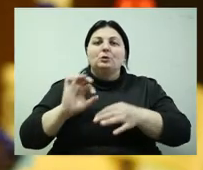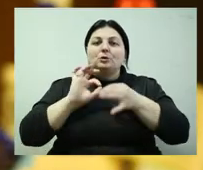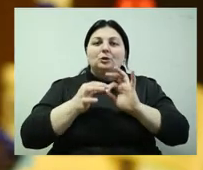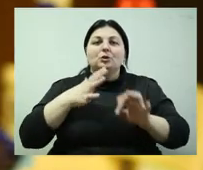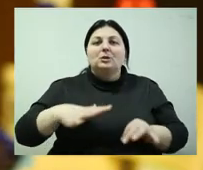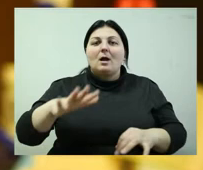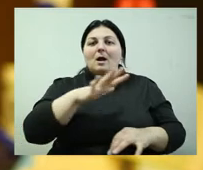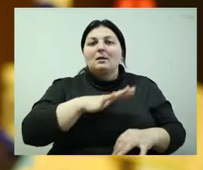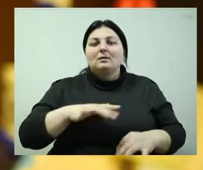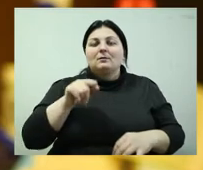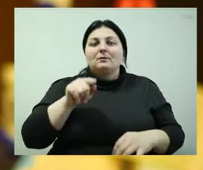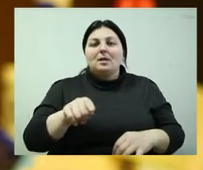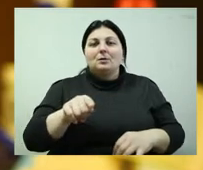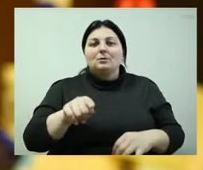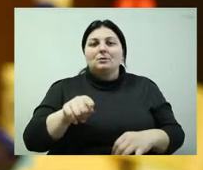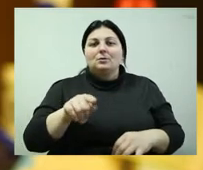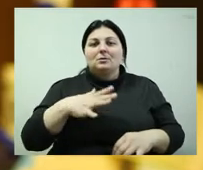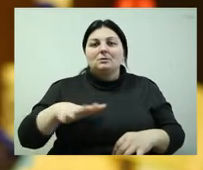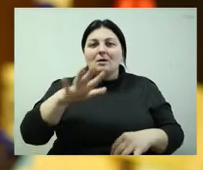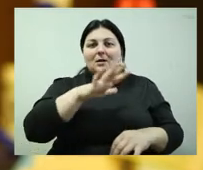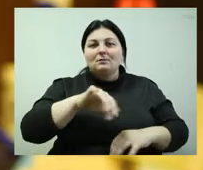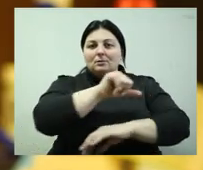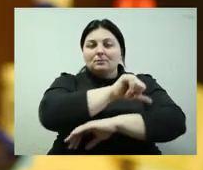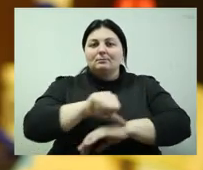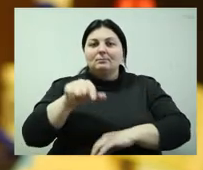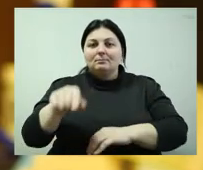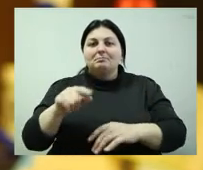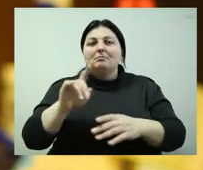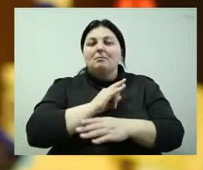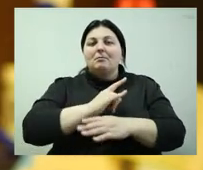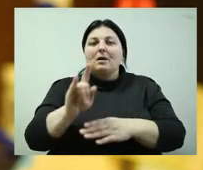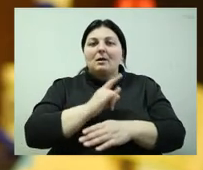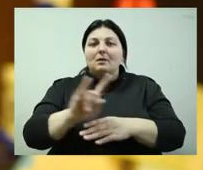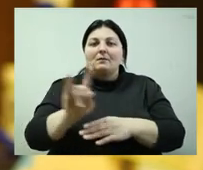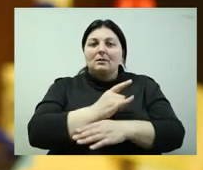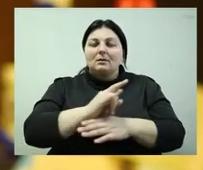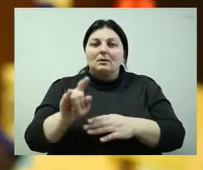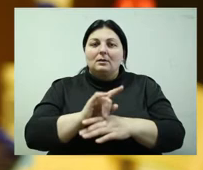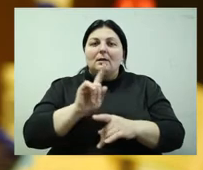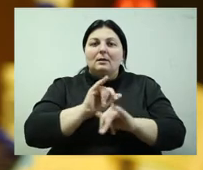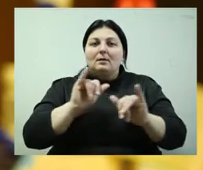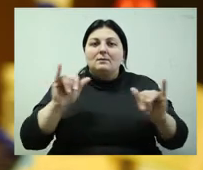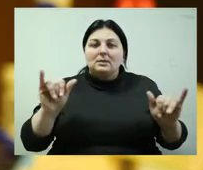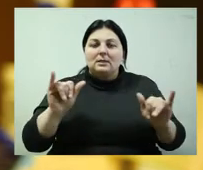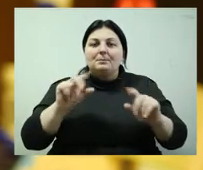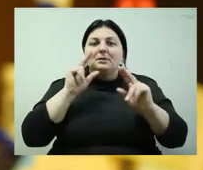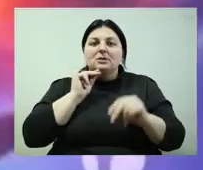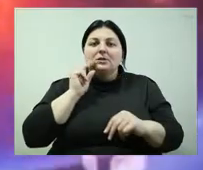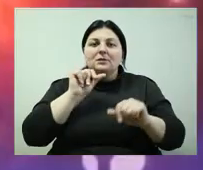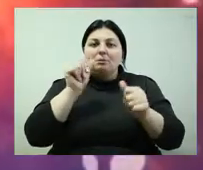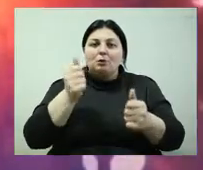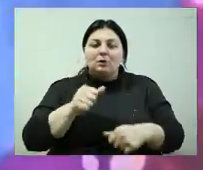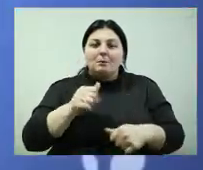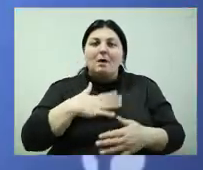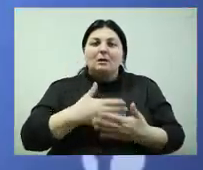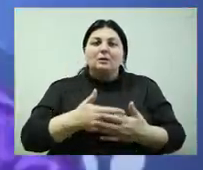მუშაობა იტალიელ კოლეგებთან ერთად და სხვადასხვა ამოცანებთან ერთად. ამ პროექტზე მუშაობა გულისხმობდა